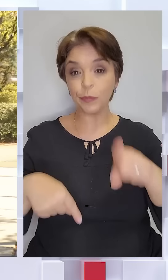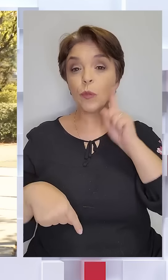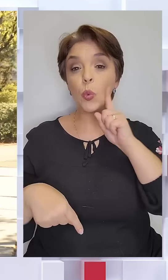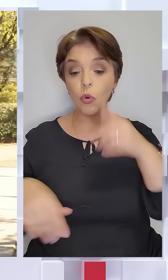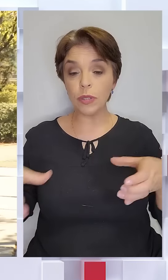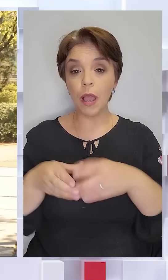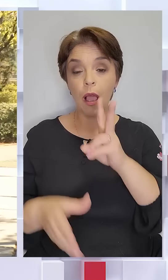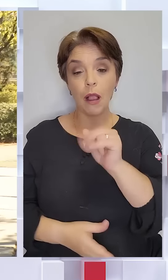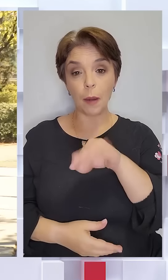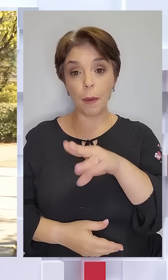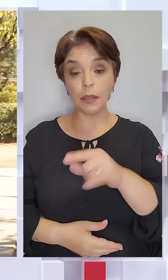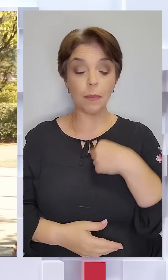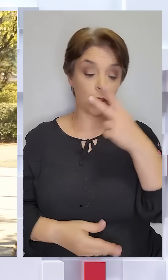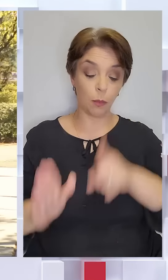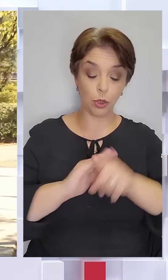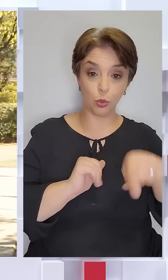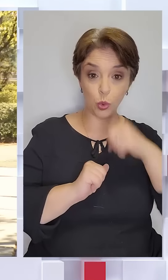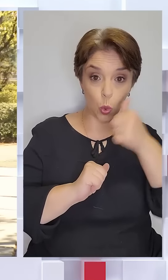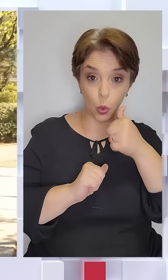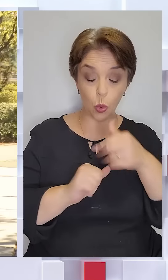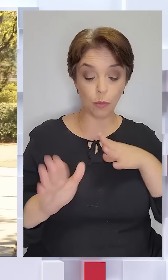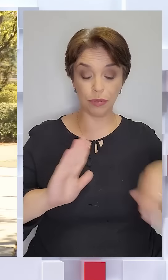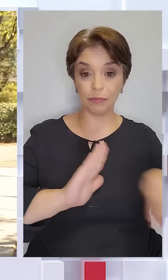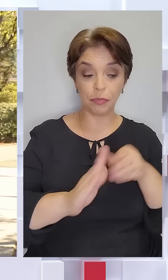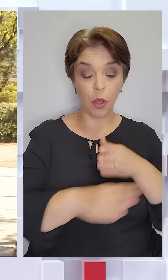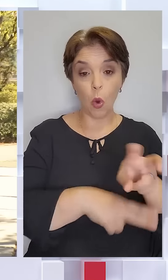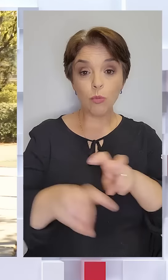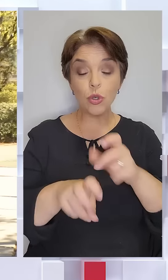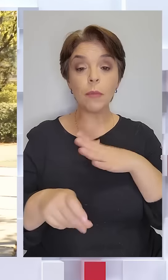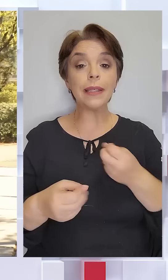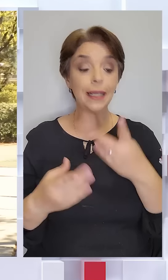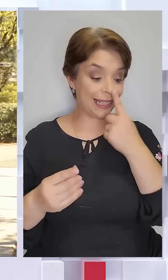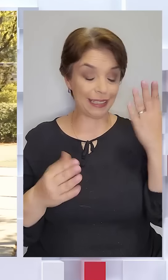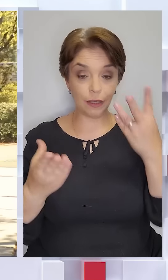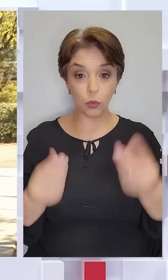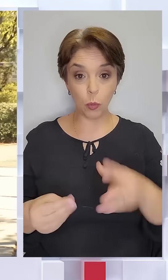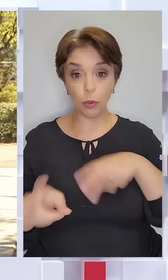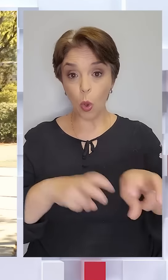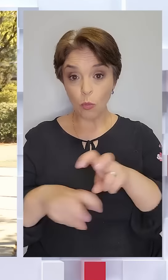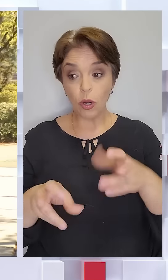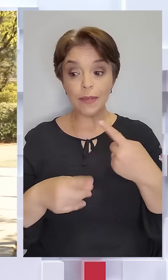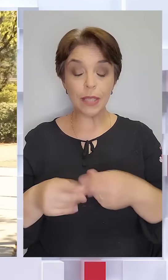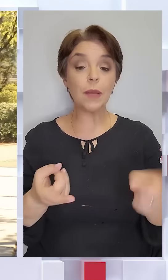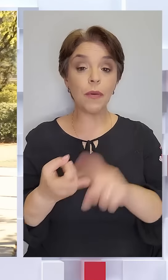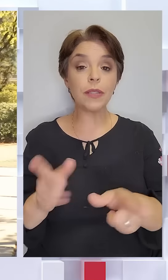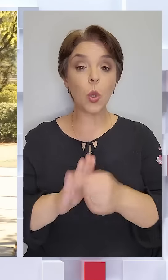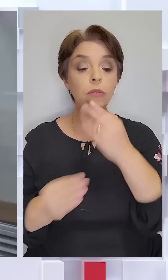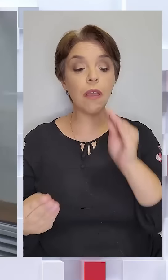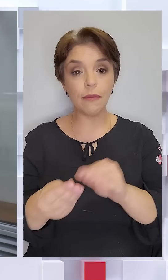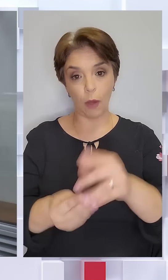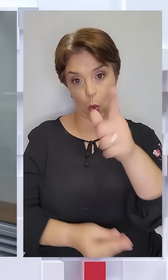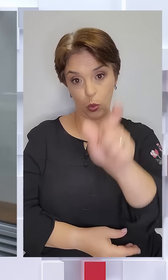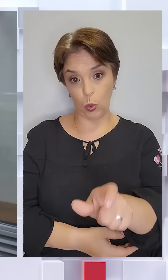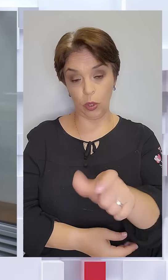юніорських Карпат. Ми бачимо на початку цього року, були обшуки. Ми бачимо кілька днів тому, були обшуки. І все це пов'язано з однією тією ж